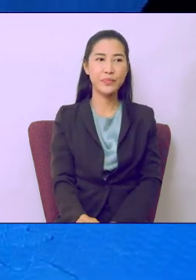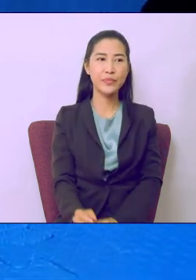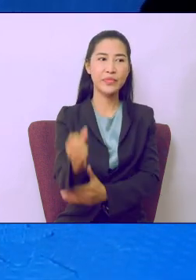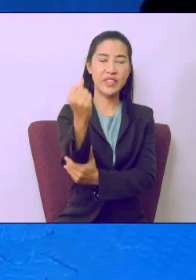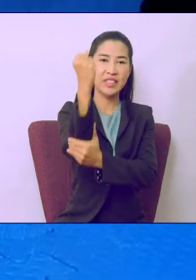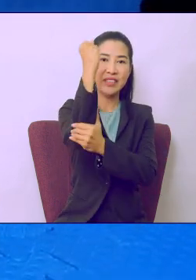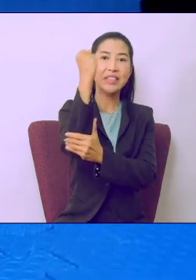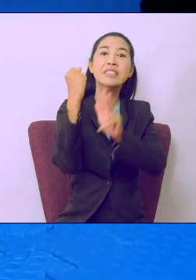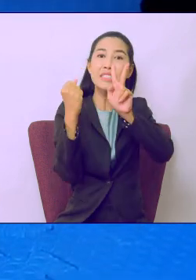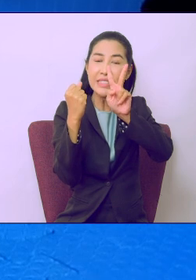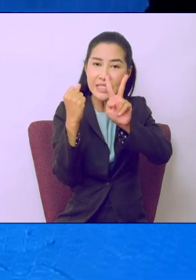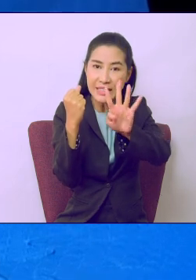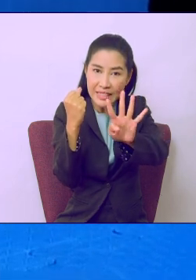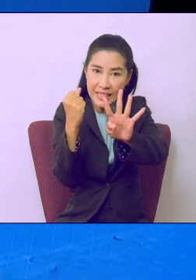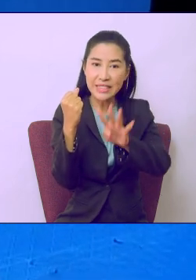3